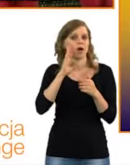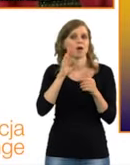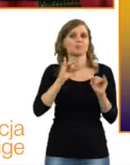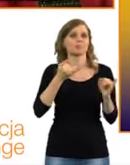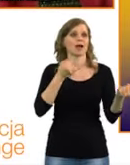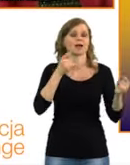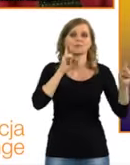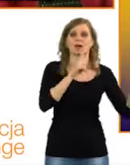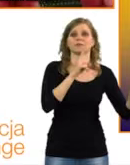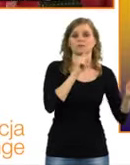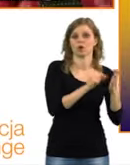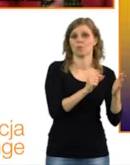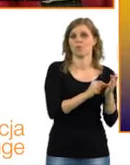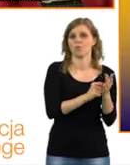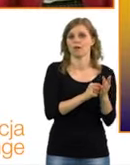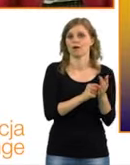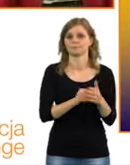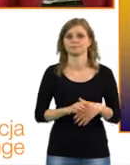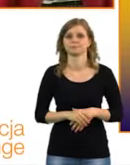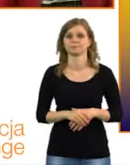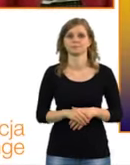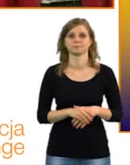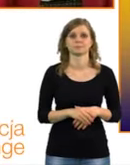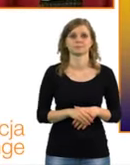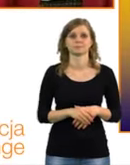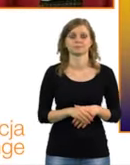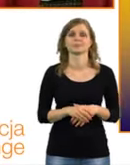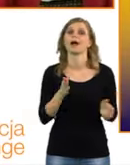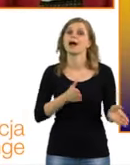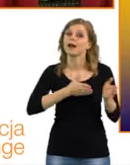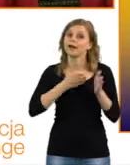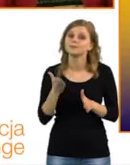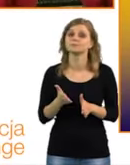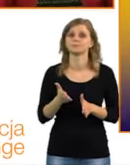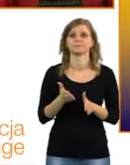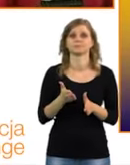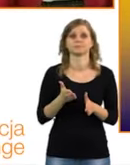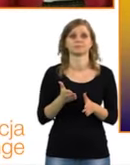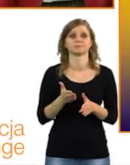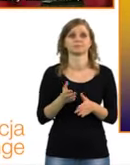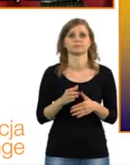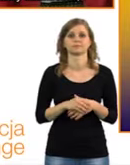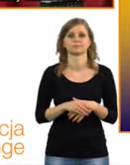jaki wydaje w rzeczywistości kura. Dalej,